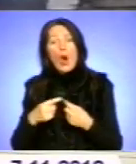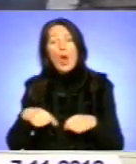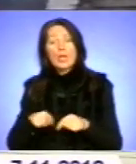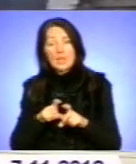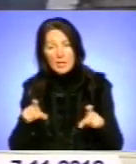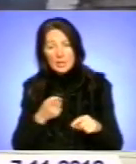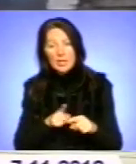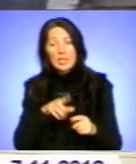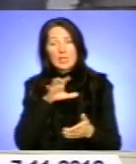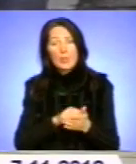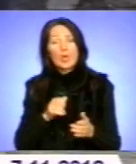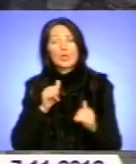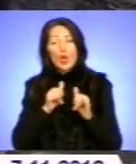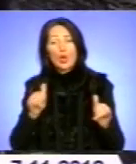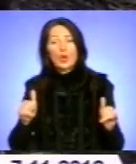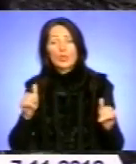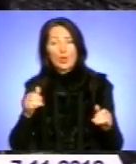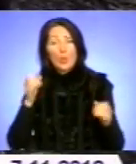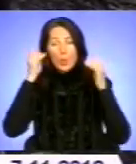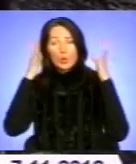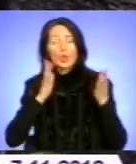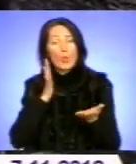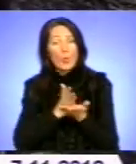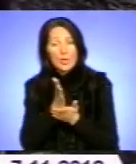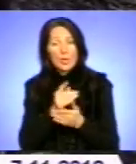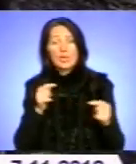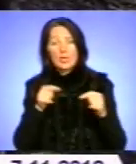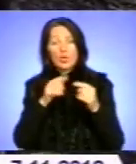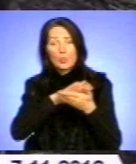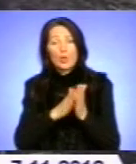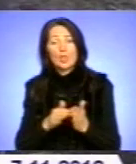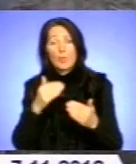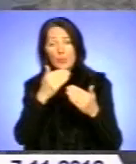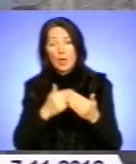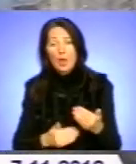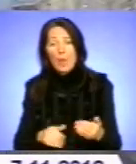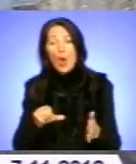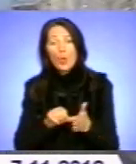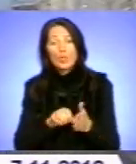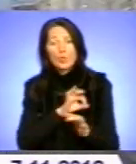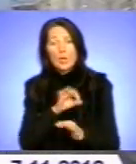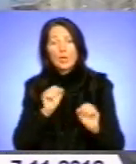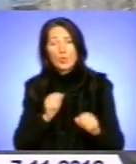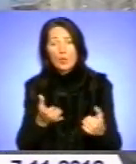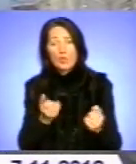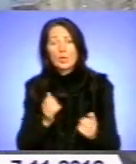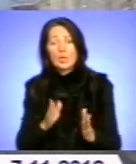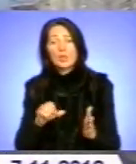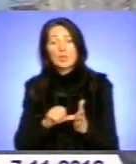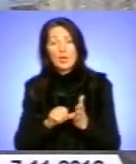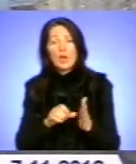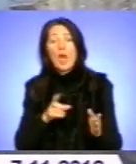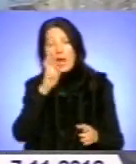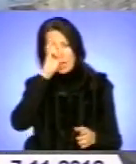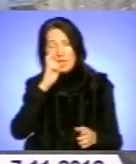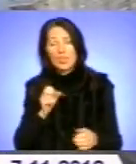культурної політики в Європі. На жаль, згідно з положенням програми, участь у проєктах можуть брати лише представники країн-членів Євросоюзу або